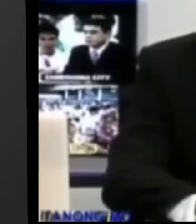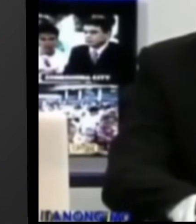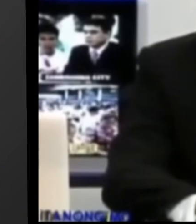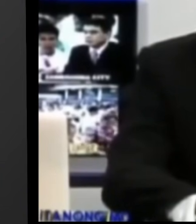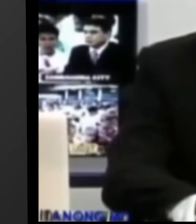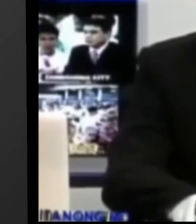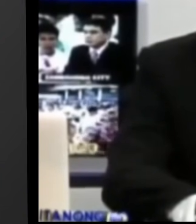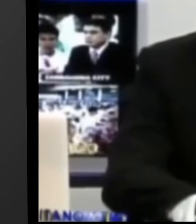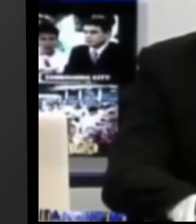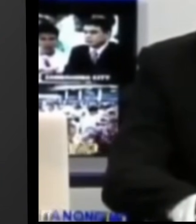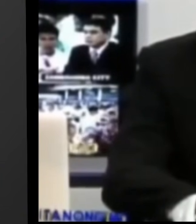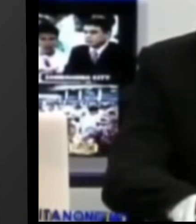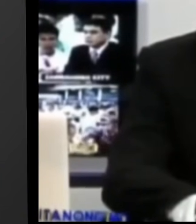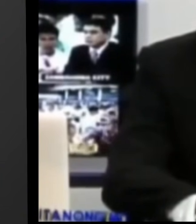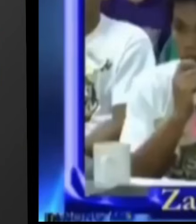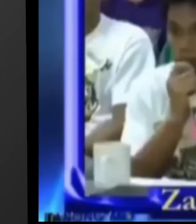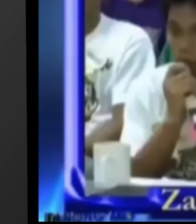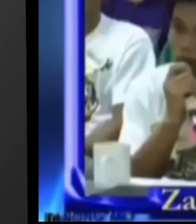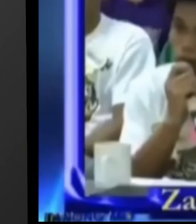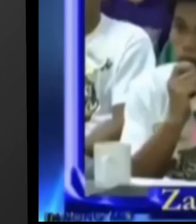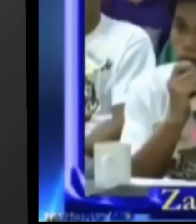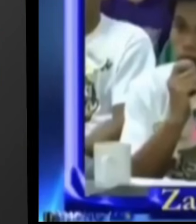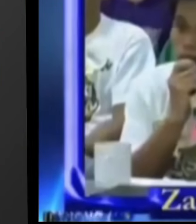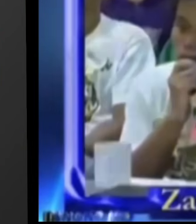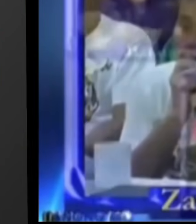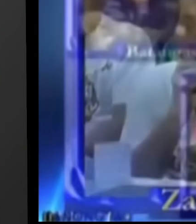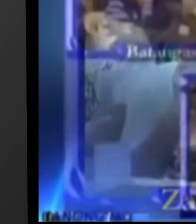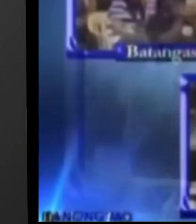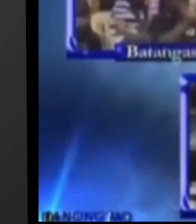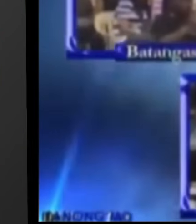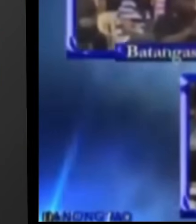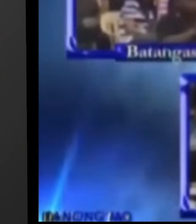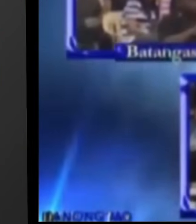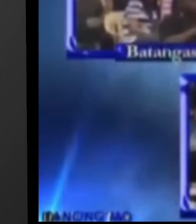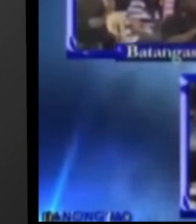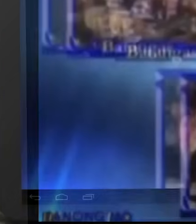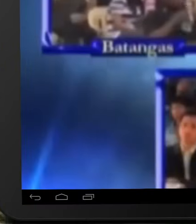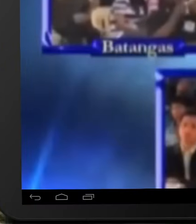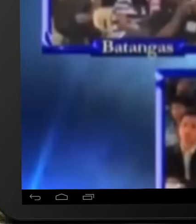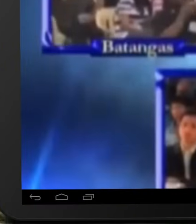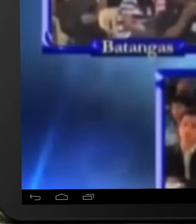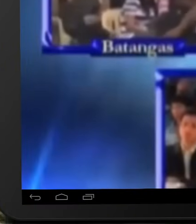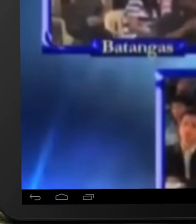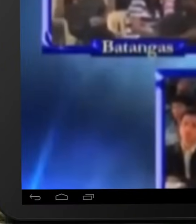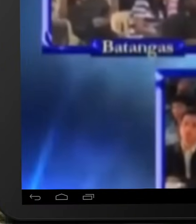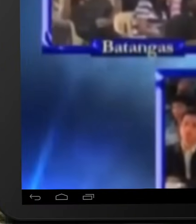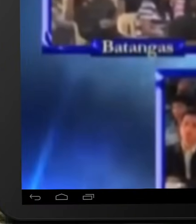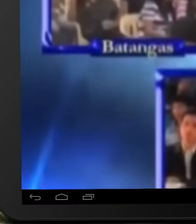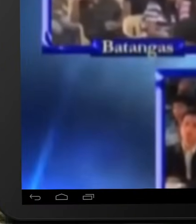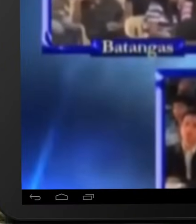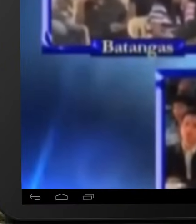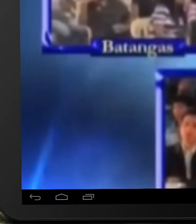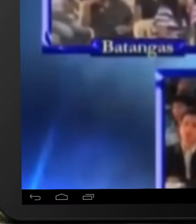ba tayo? Zamboanga! Magandang umaga po, Brother Eli. Ito po ang tanong ko po.